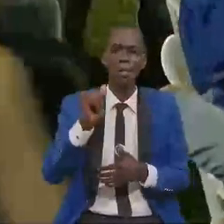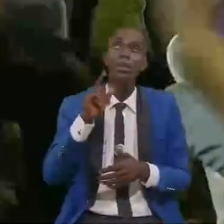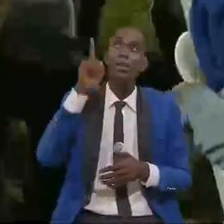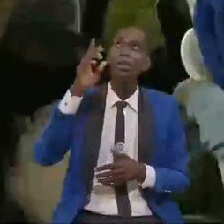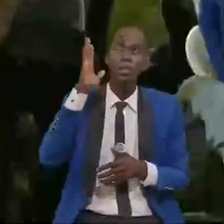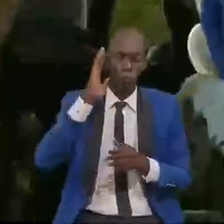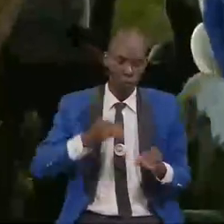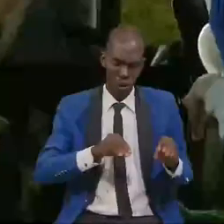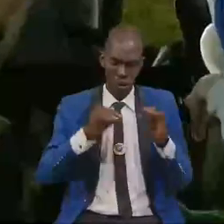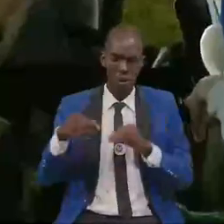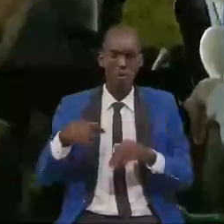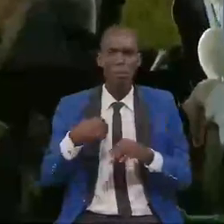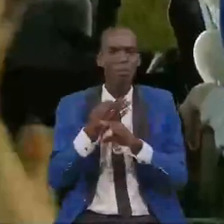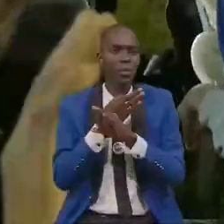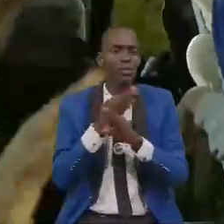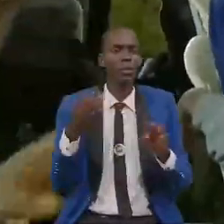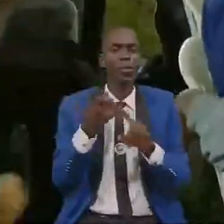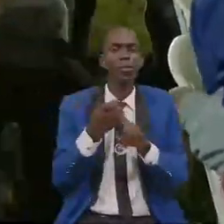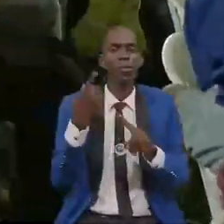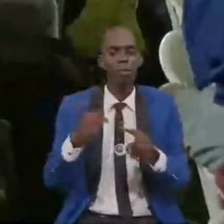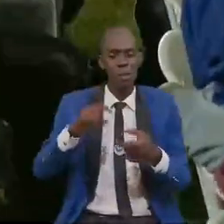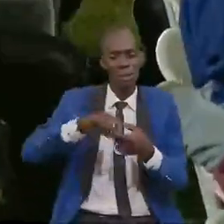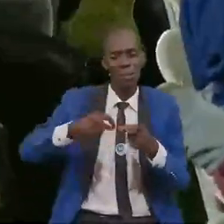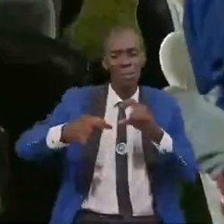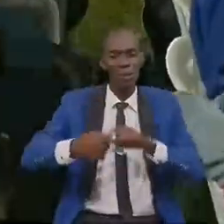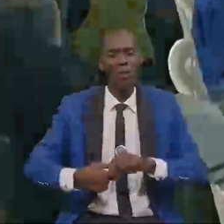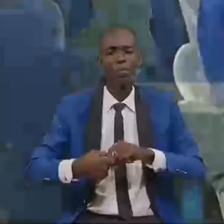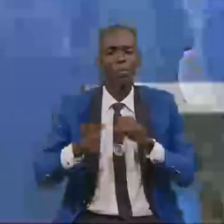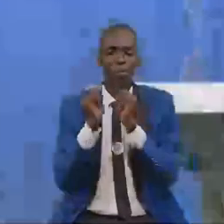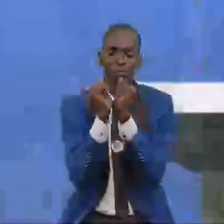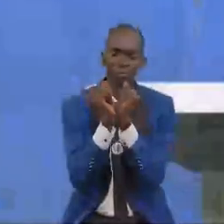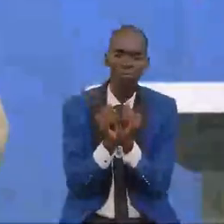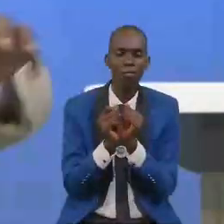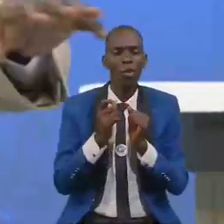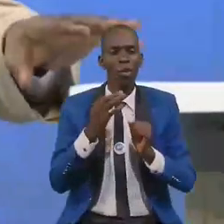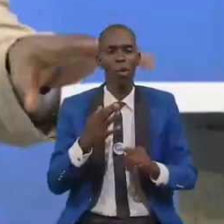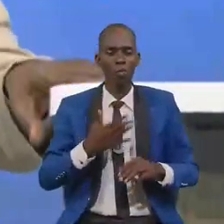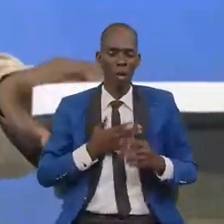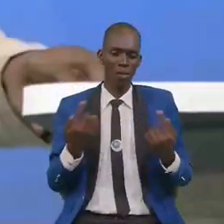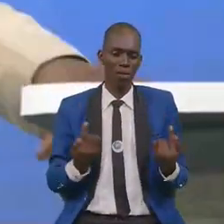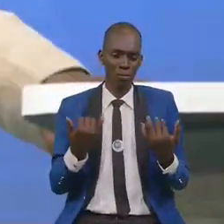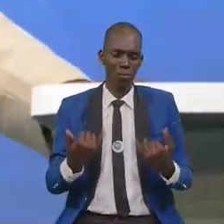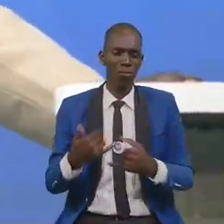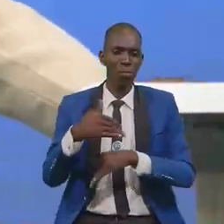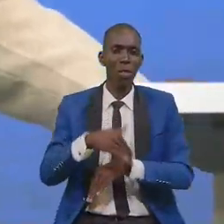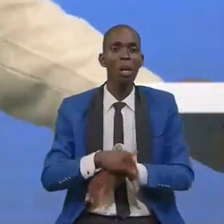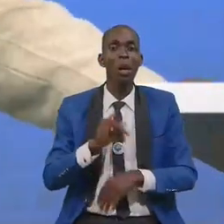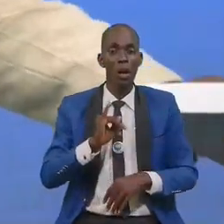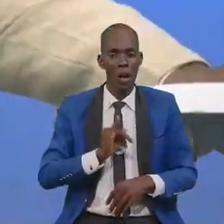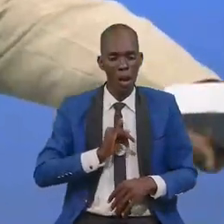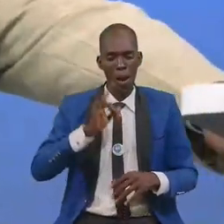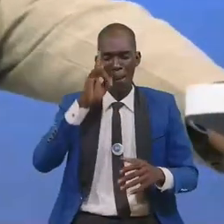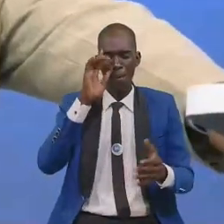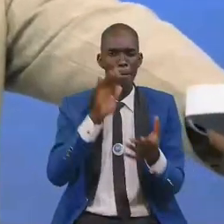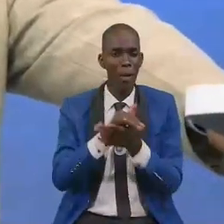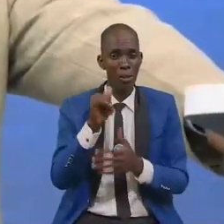m'affranchir des chaînes et des liens de mes péchés ce soir je crois où